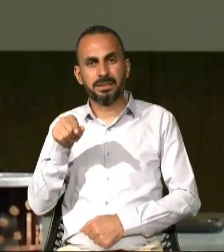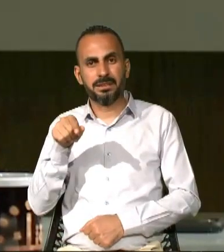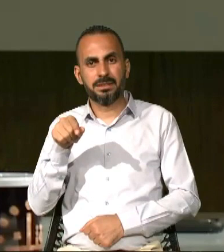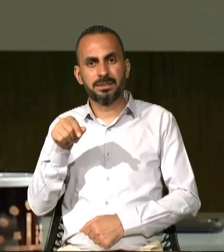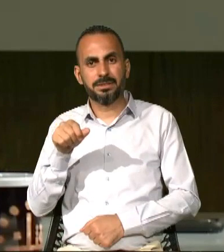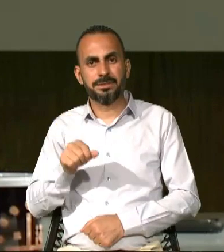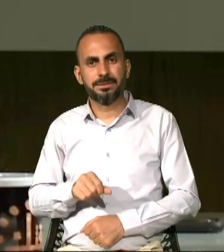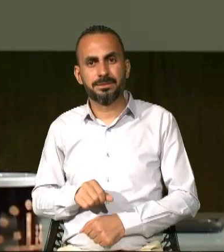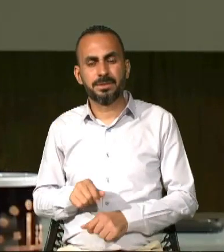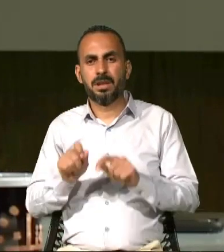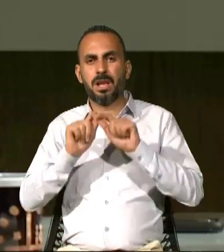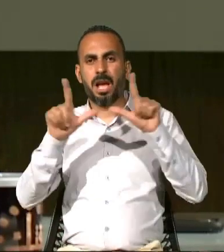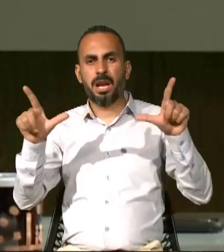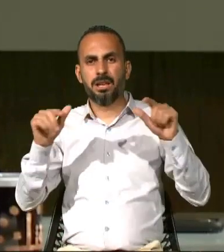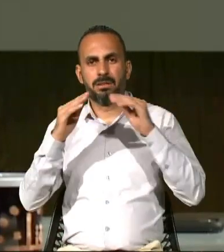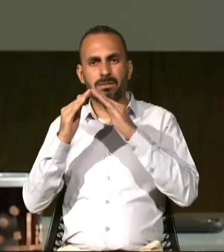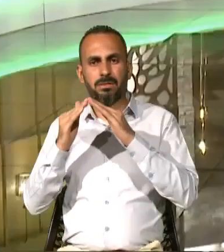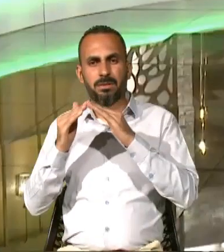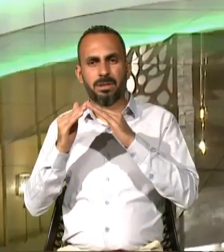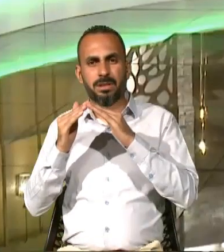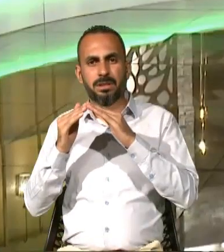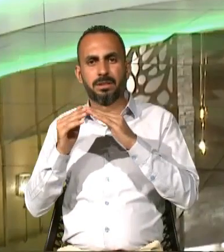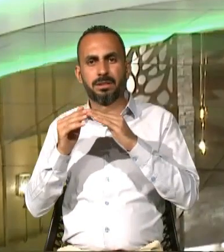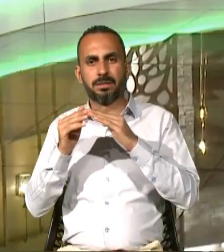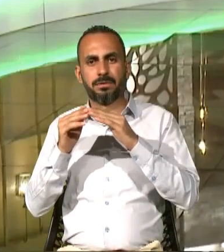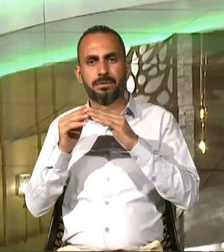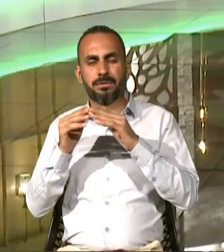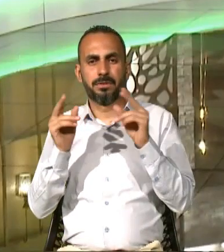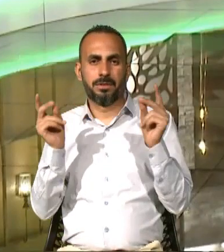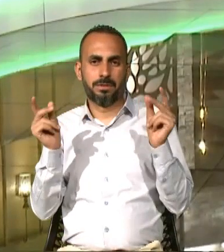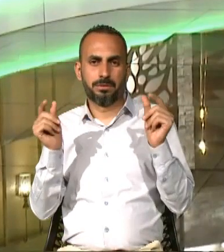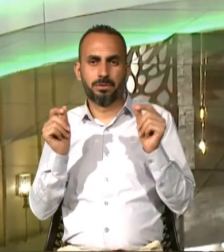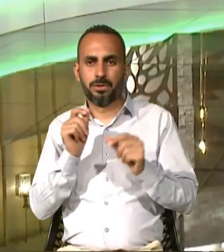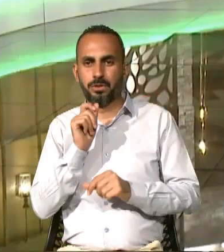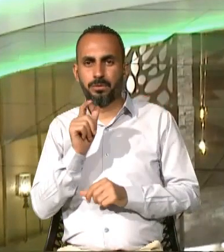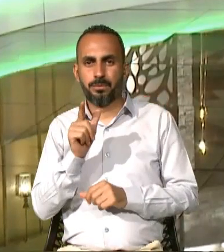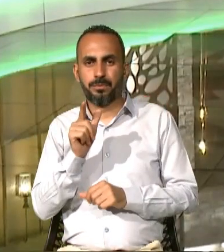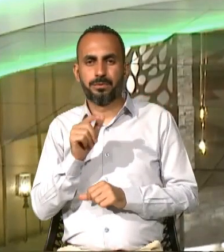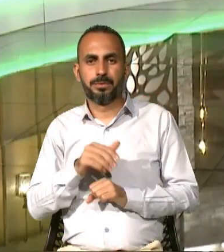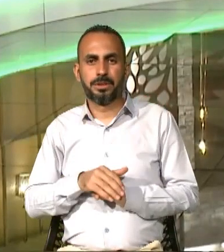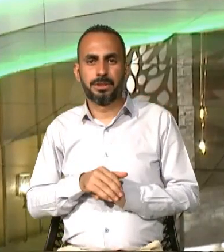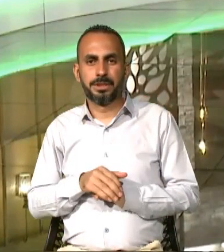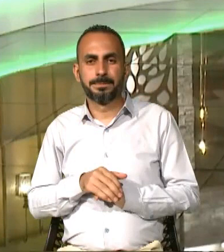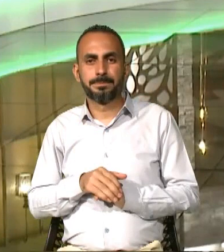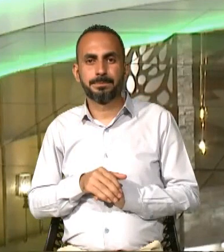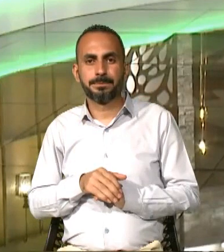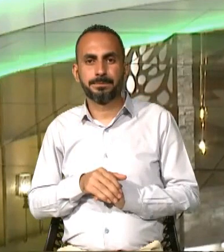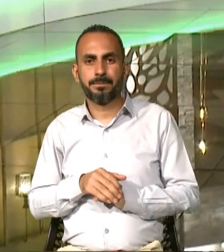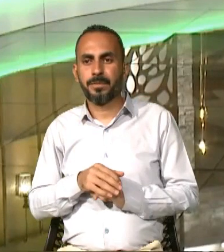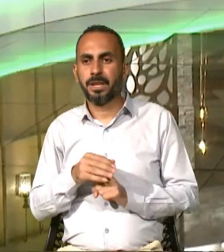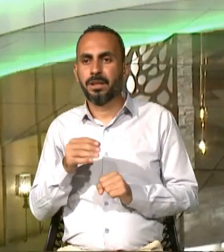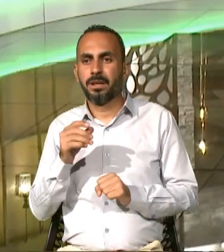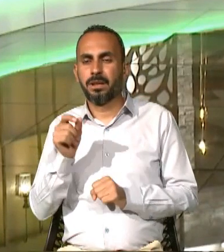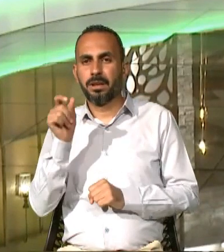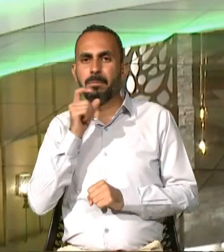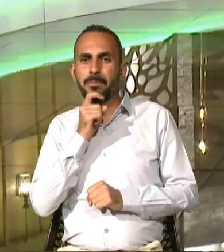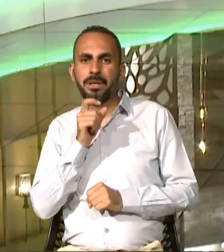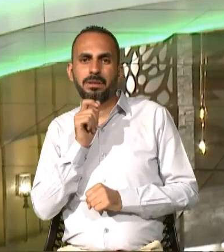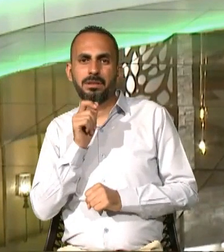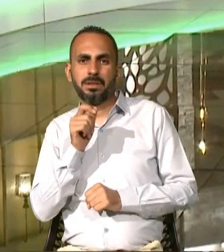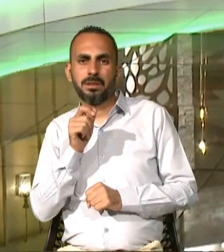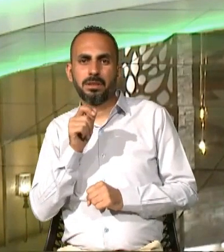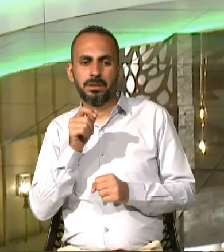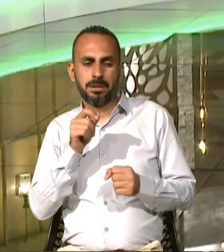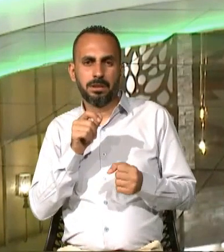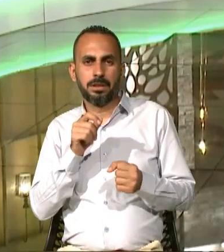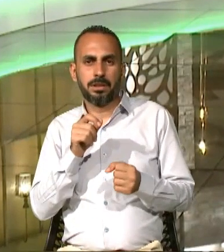اعلامي مهم جدا في مصر اسمه عمرو اديب، كان جايب واحده في شهر 12/2019 في اخر السنه، والست دي ليها